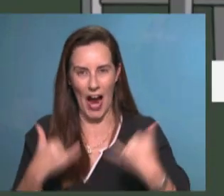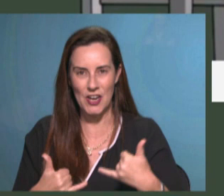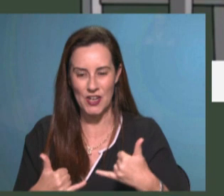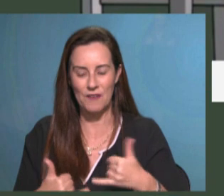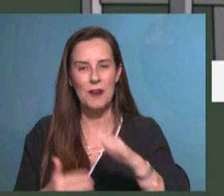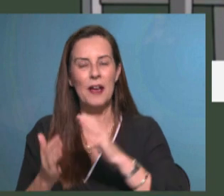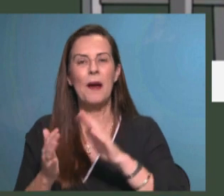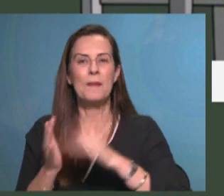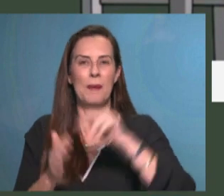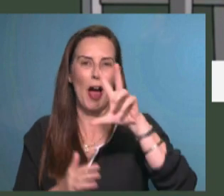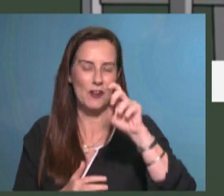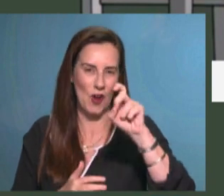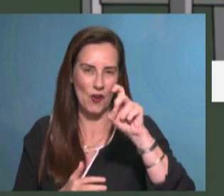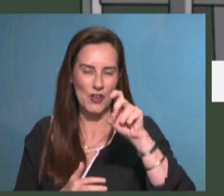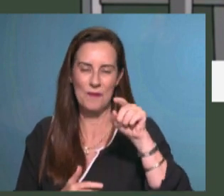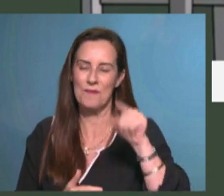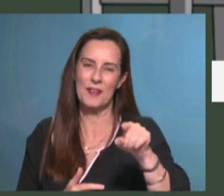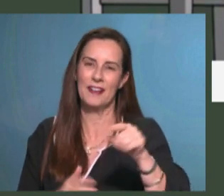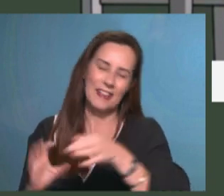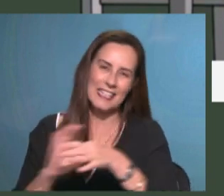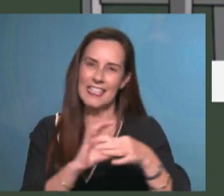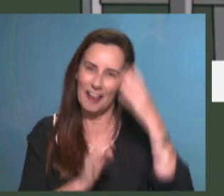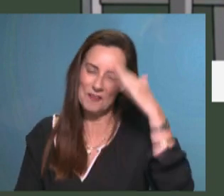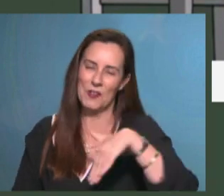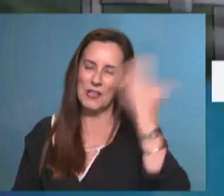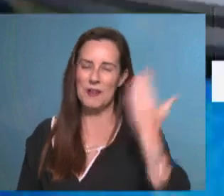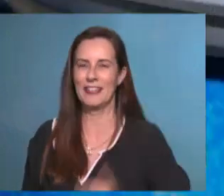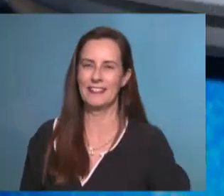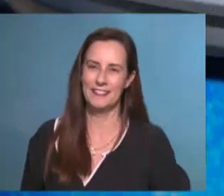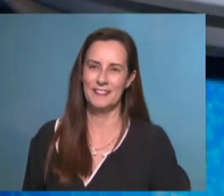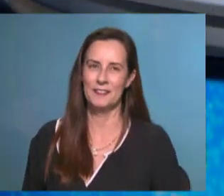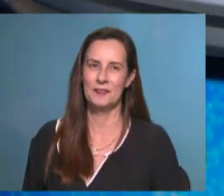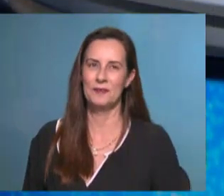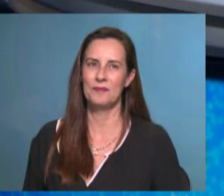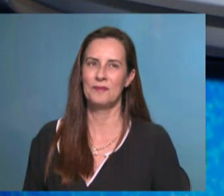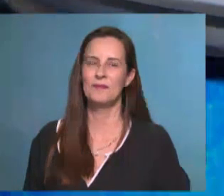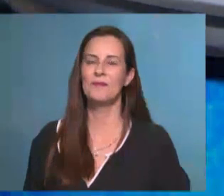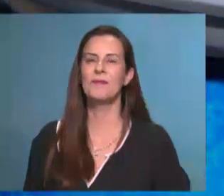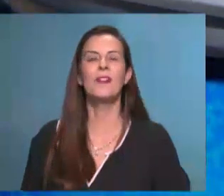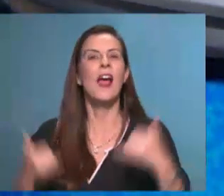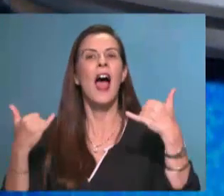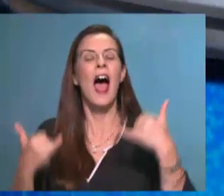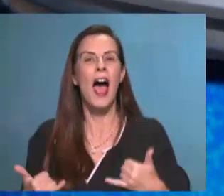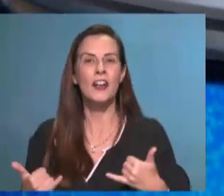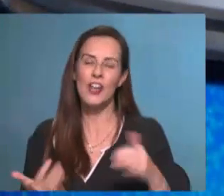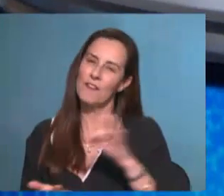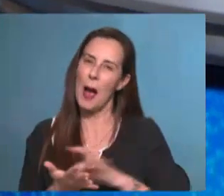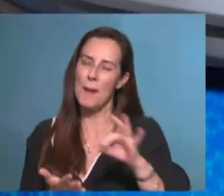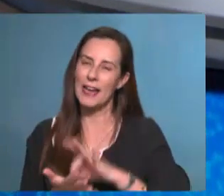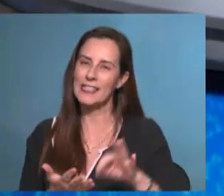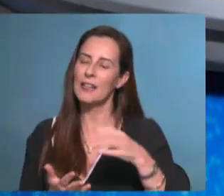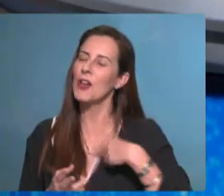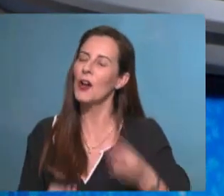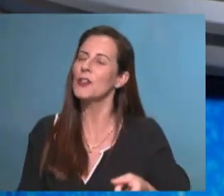30 בתולדותיה של הסדרה המיתולוגית. כעת לפרק המגזין שבו